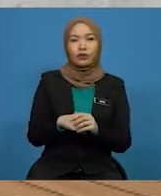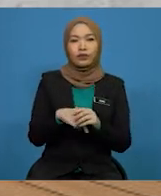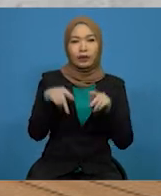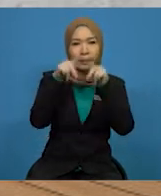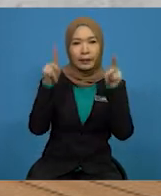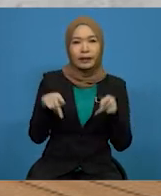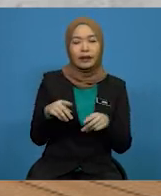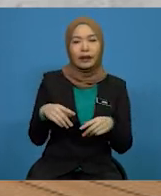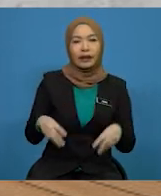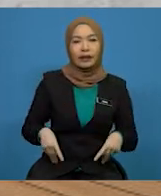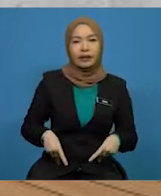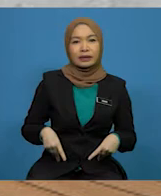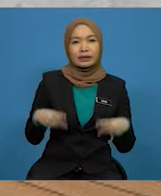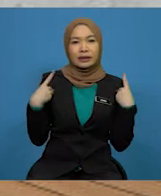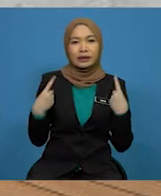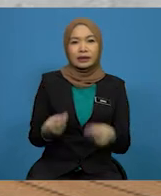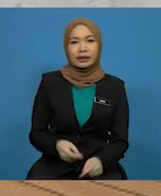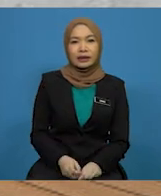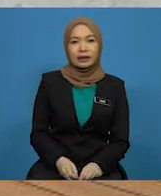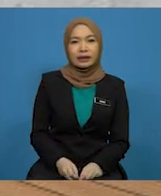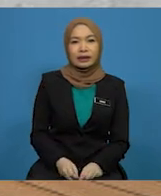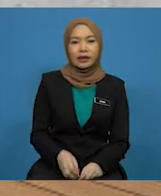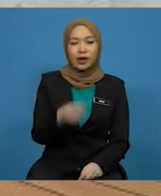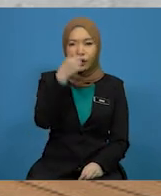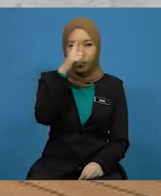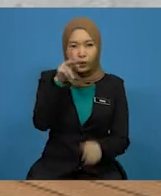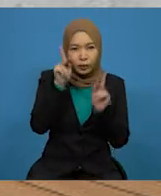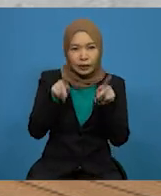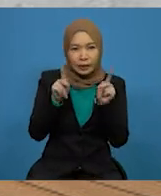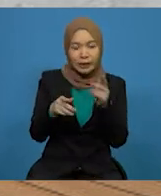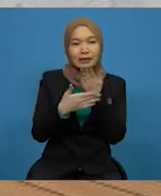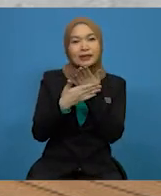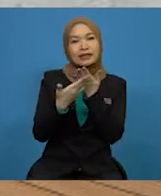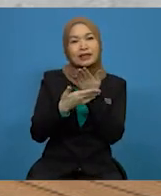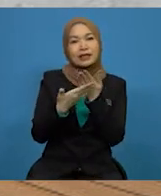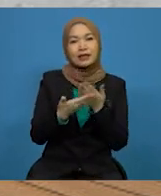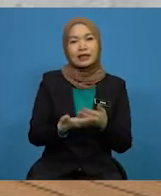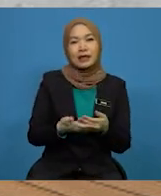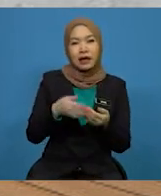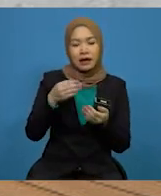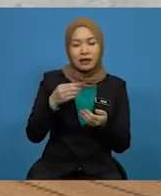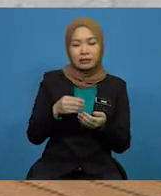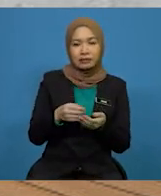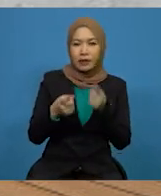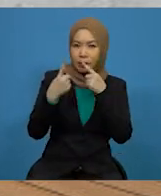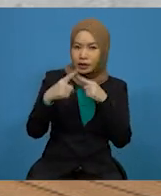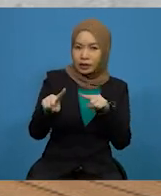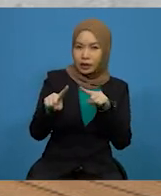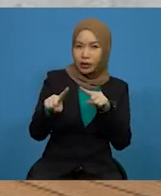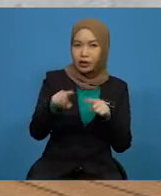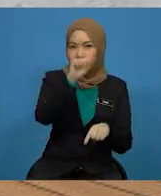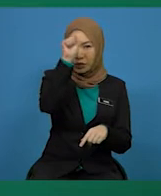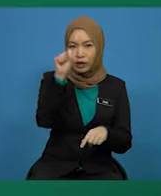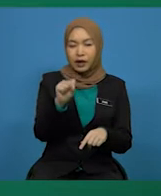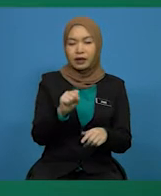soalan berbentuk esei, dengan harapan para pelajar mudah untuk membuat penulisan jawapan berdasarkan kehendak